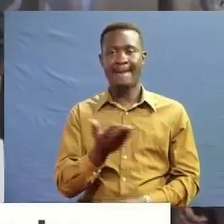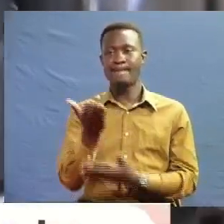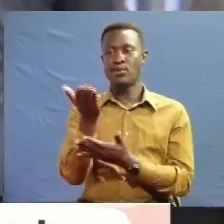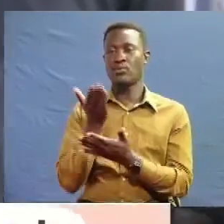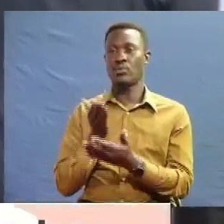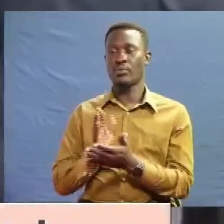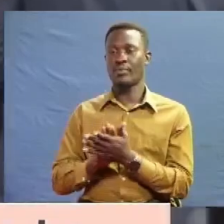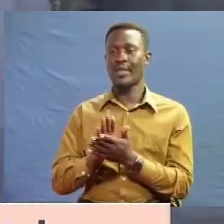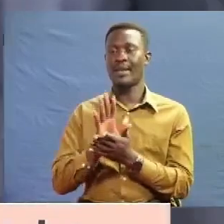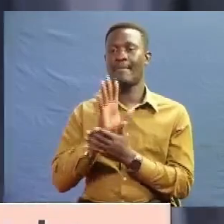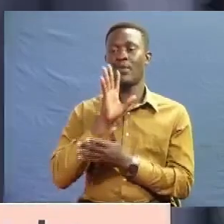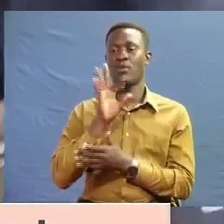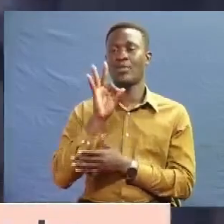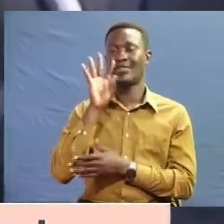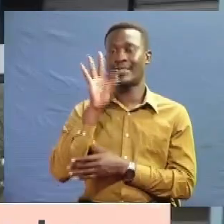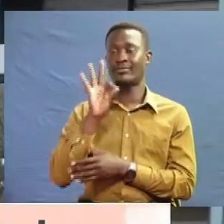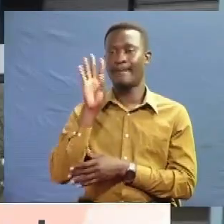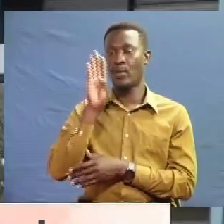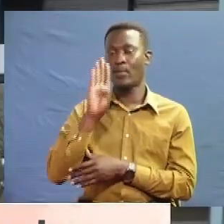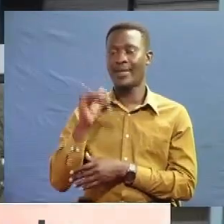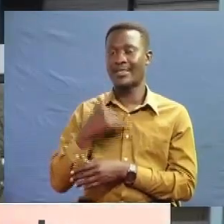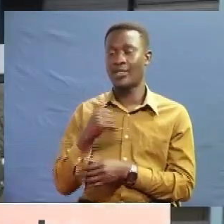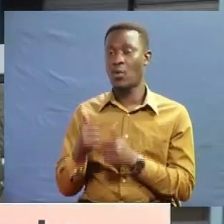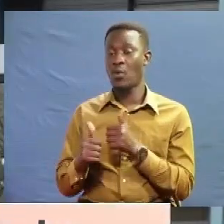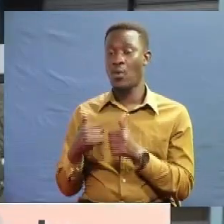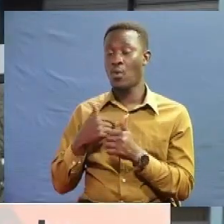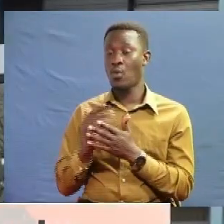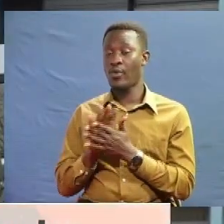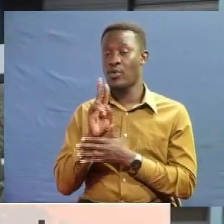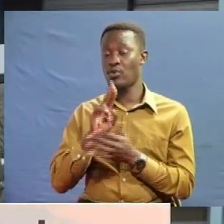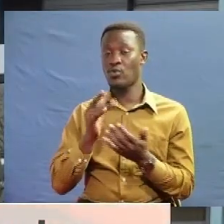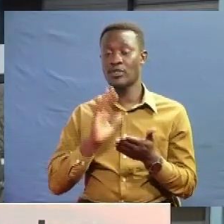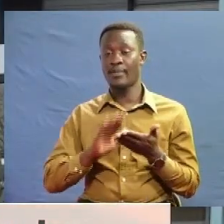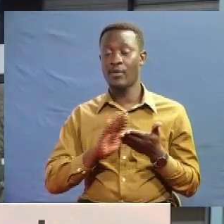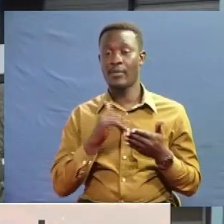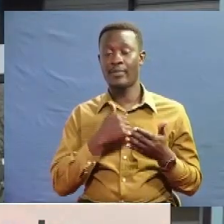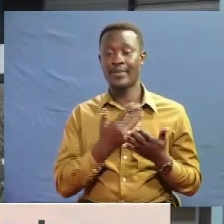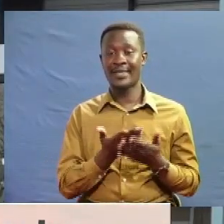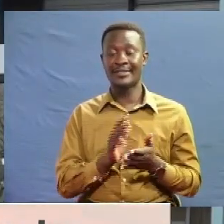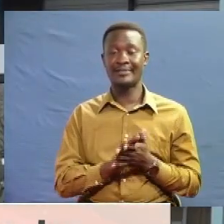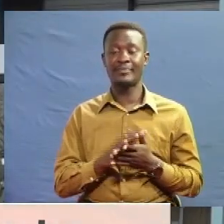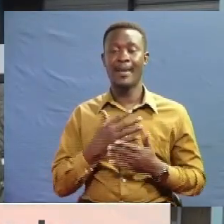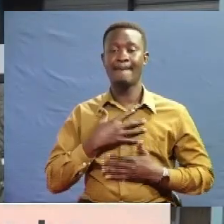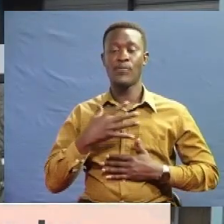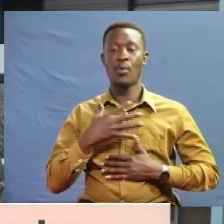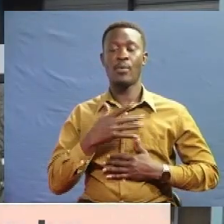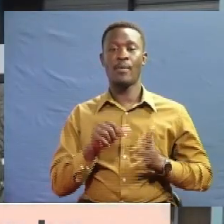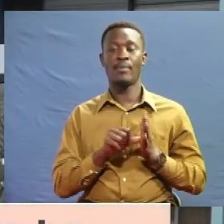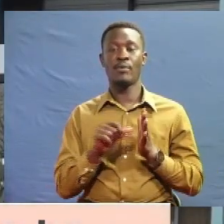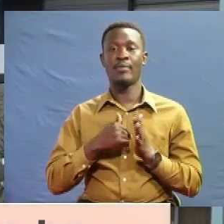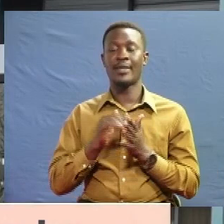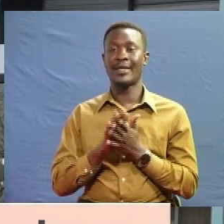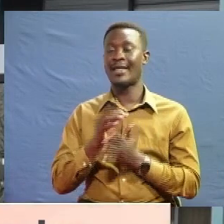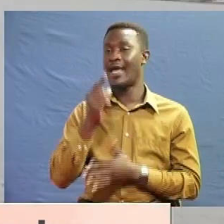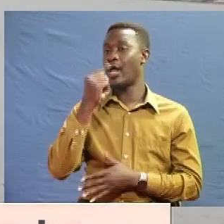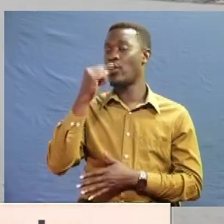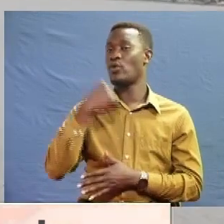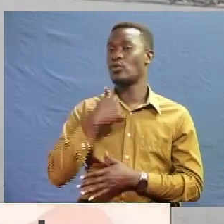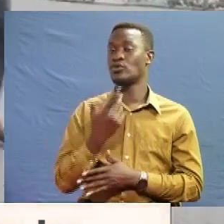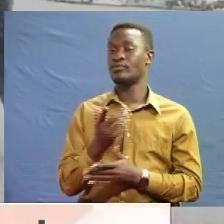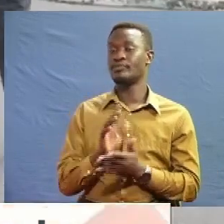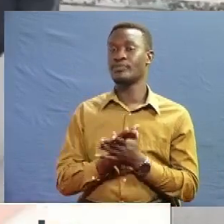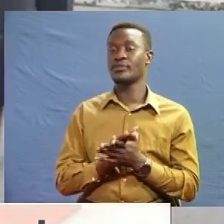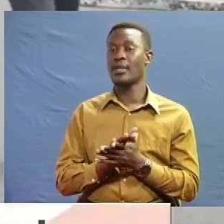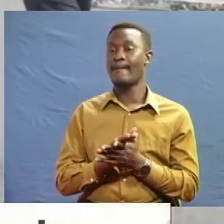milioni 3 za chanjo ya BCG ambayo hutumika sana kuzuia kifua kikuu pamoja na dozi milioni 3.2 za